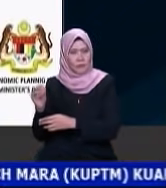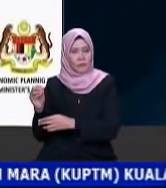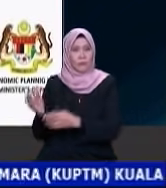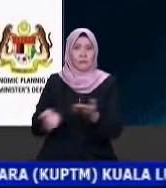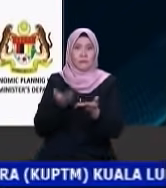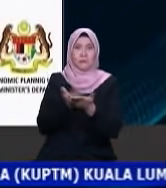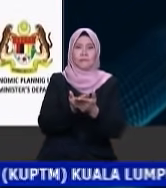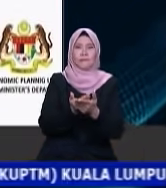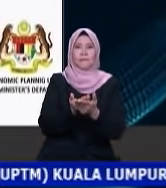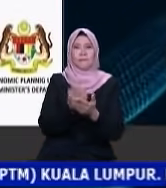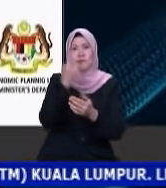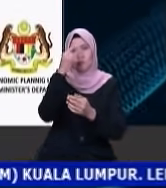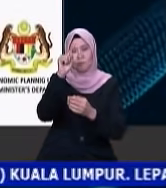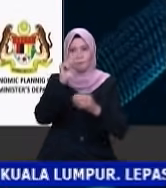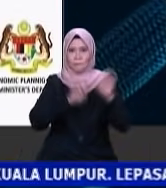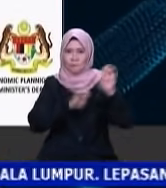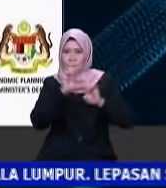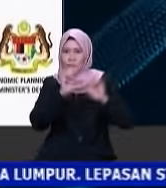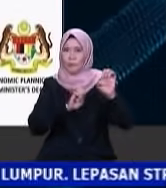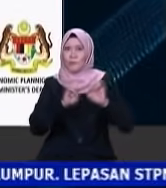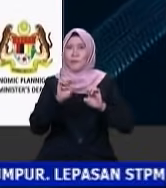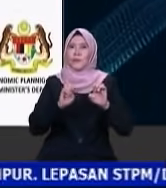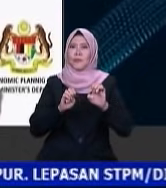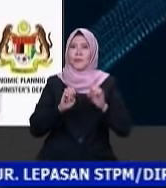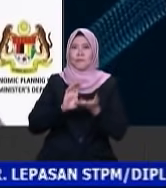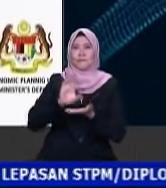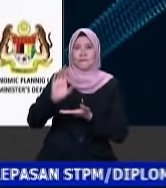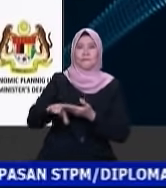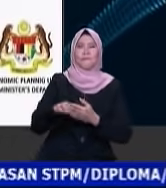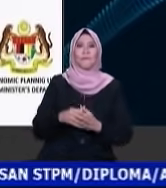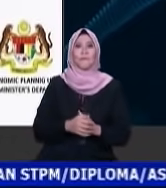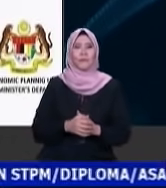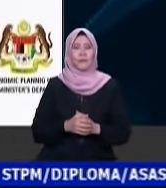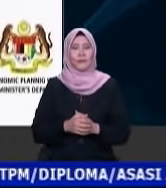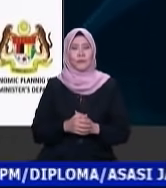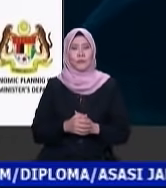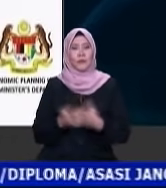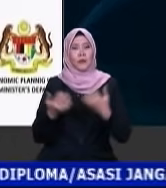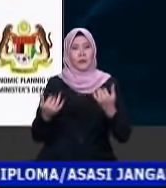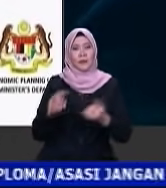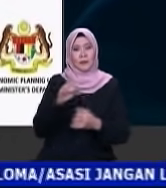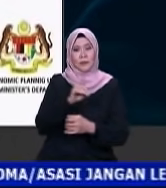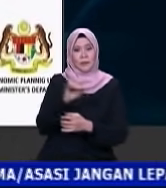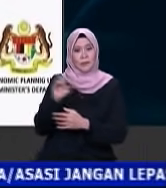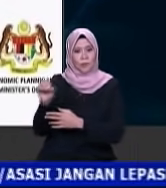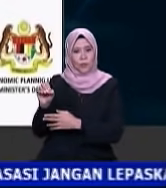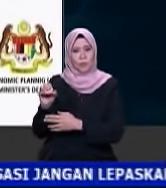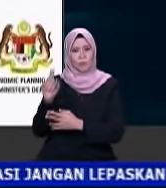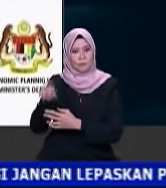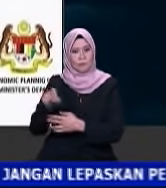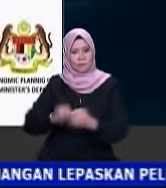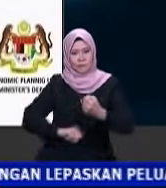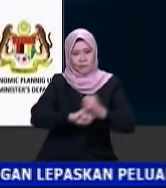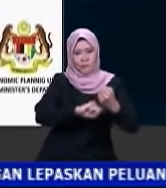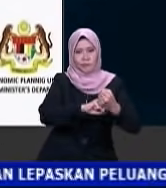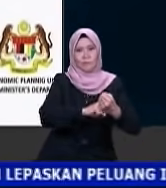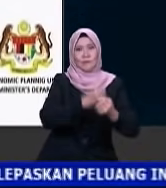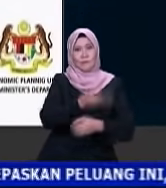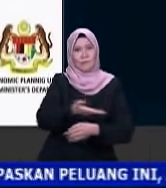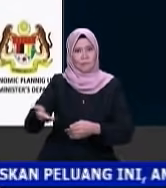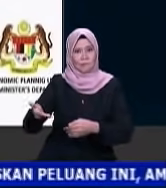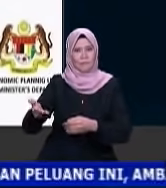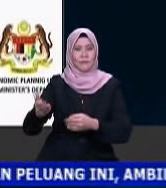suggest appropriate value propositions to investors. Beyond that, the DIO will also support end-to-end